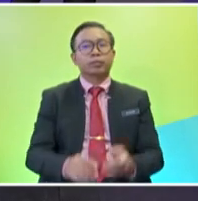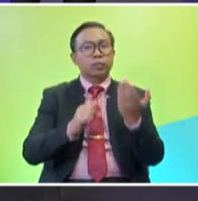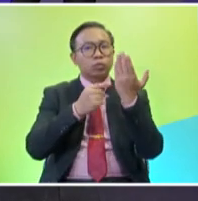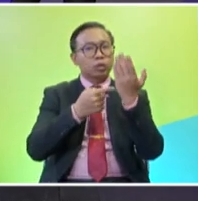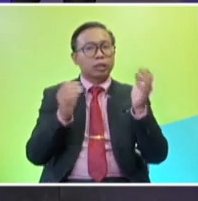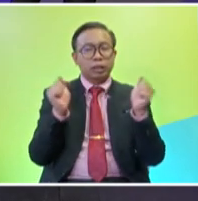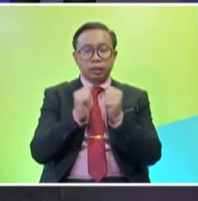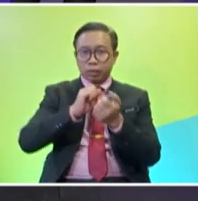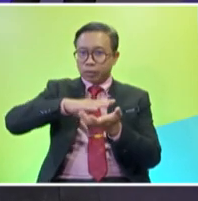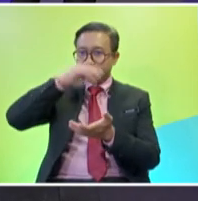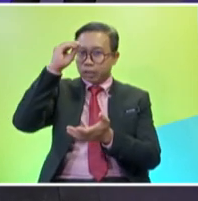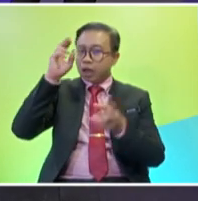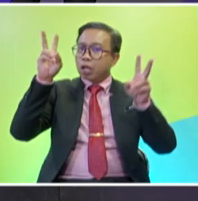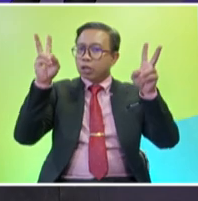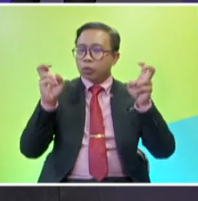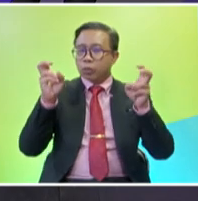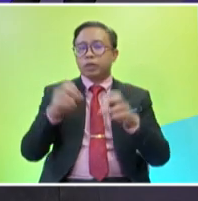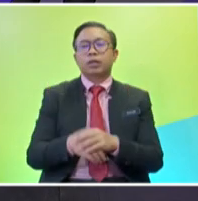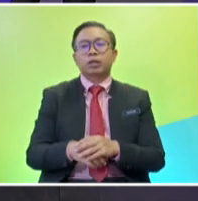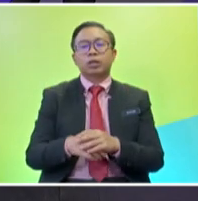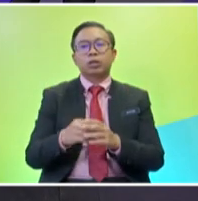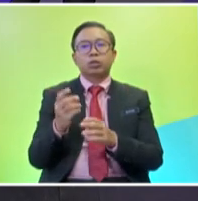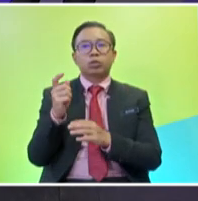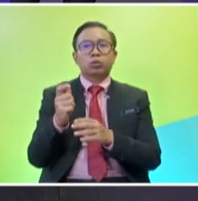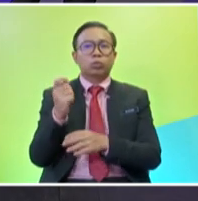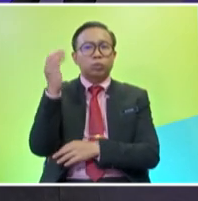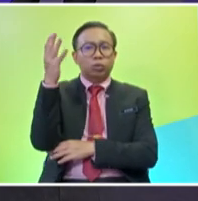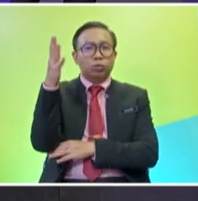kita hari ini dengan topik kita yaitu tumbuh-tumbuhan